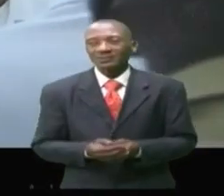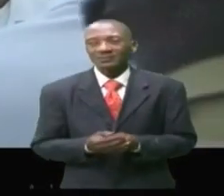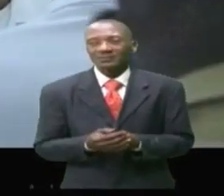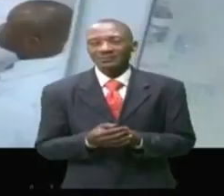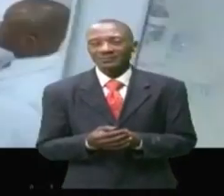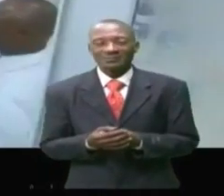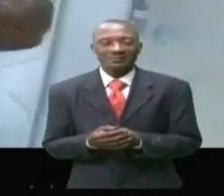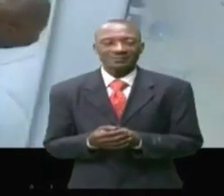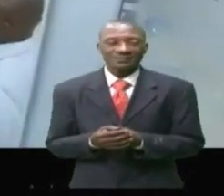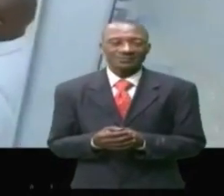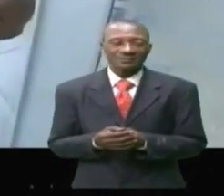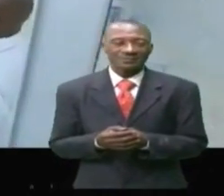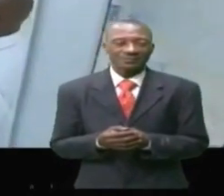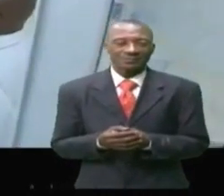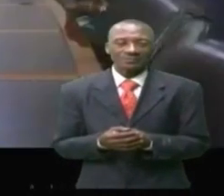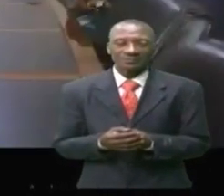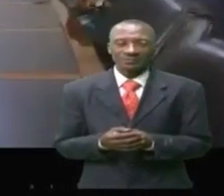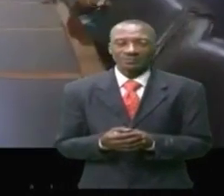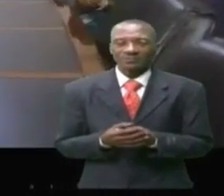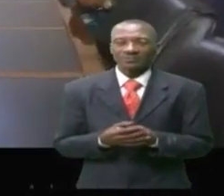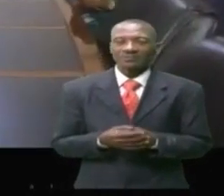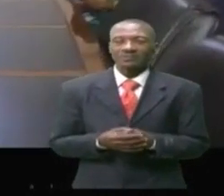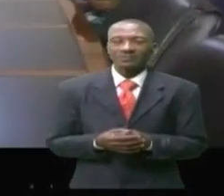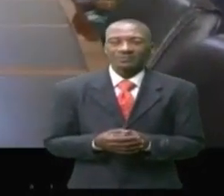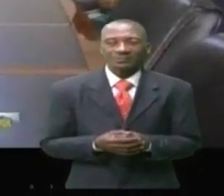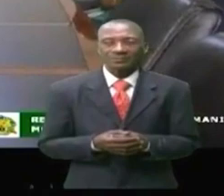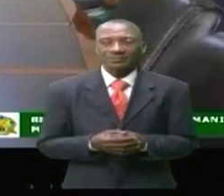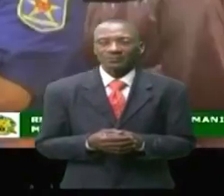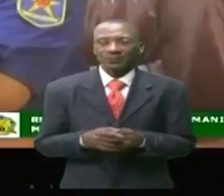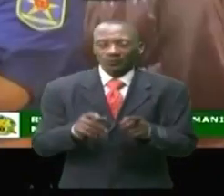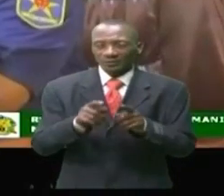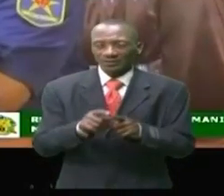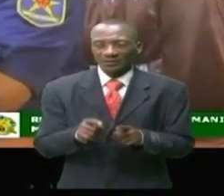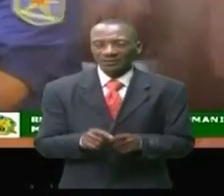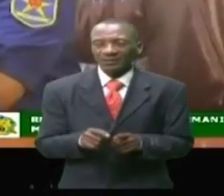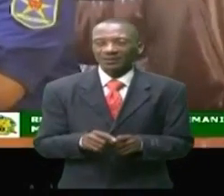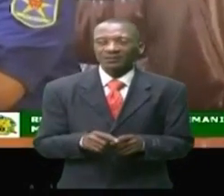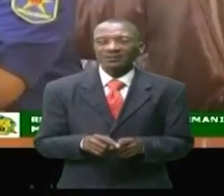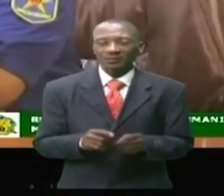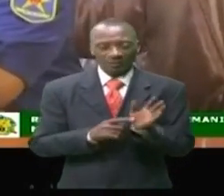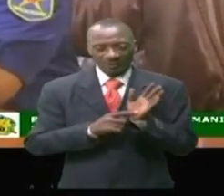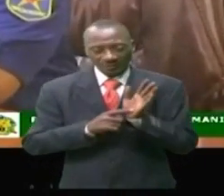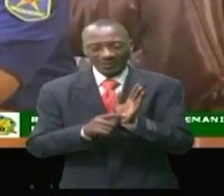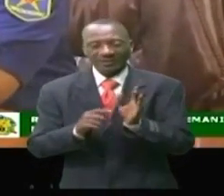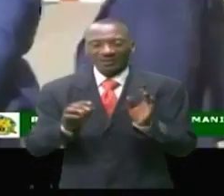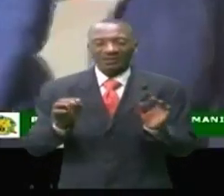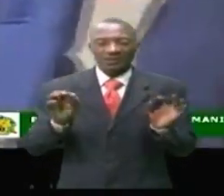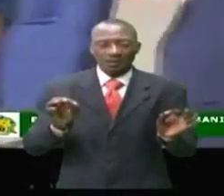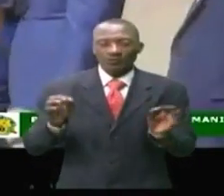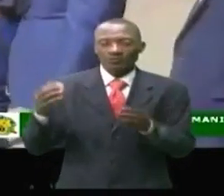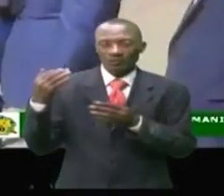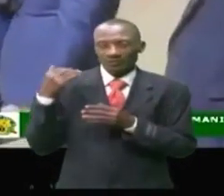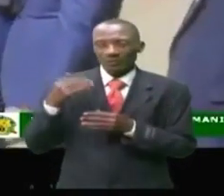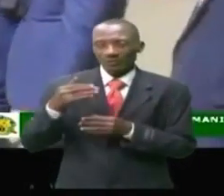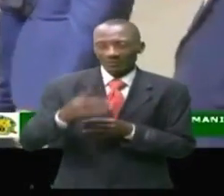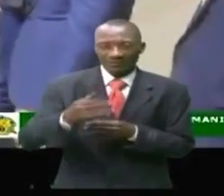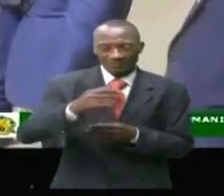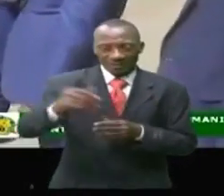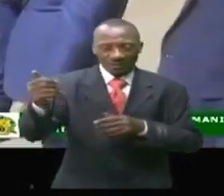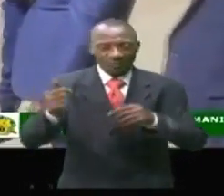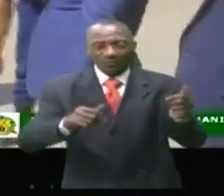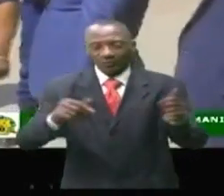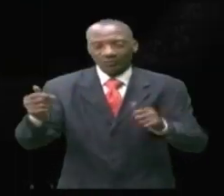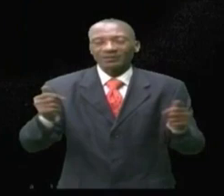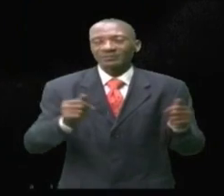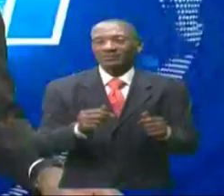de l'OCC et la présentation de civilité au vice-gouverneur de l'Itouri, le commissaire divisionnaire Raoul Tchaloui, ont clôturé la